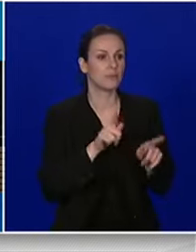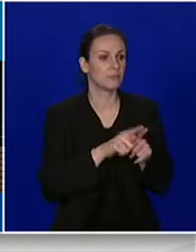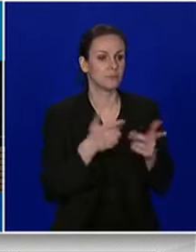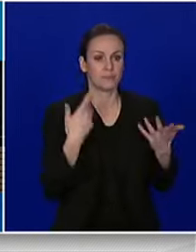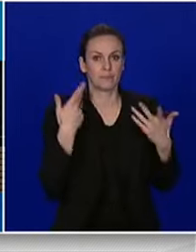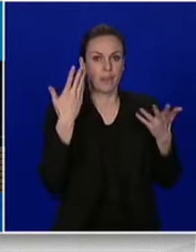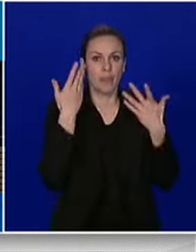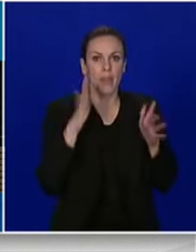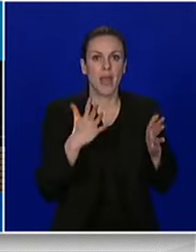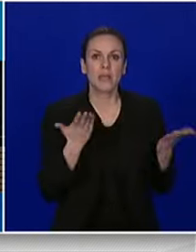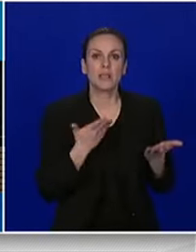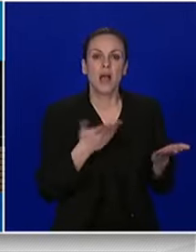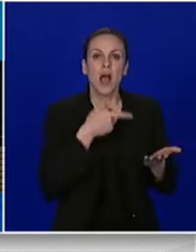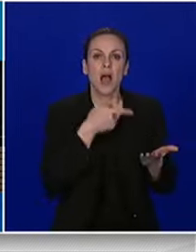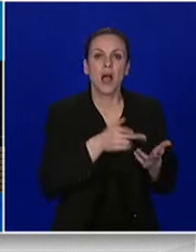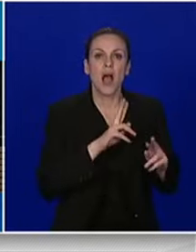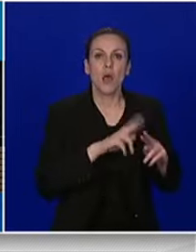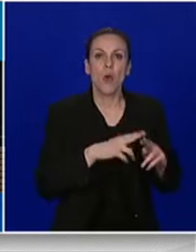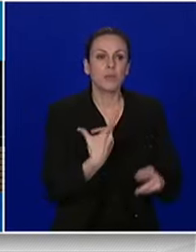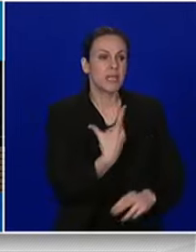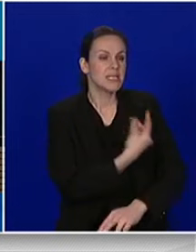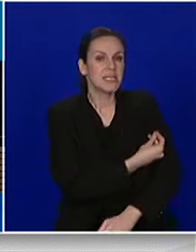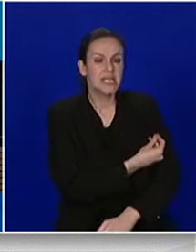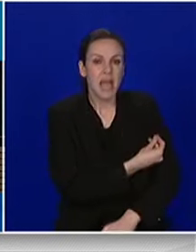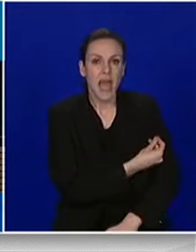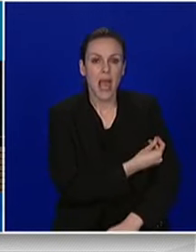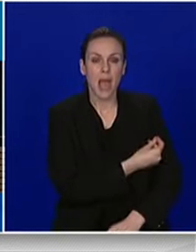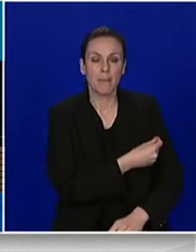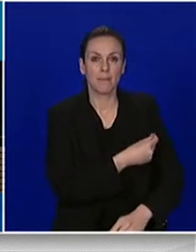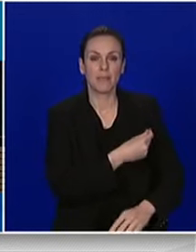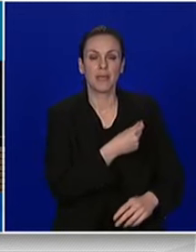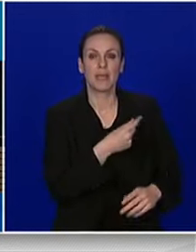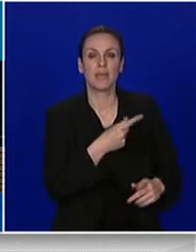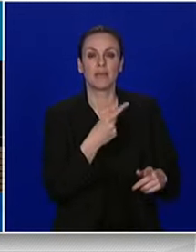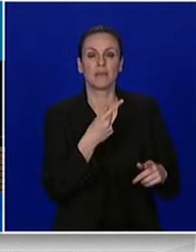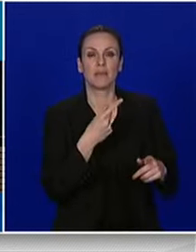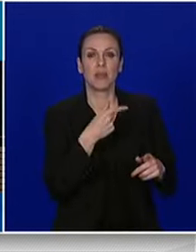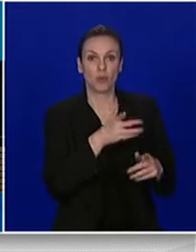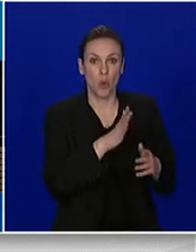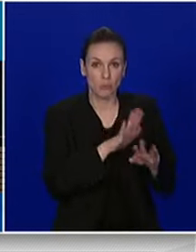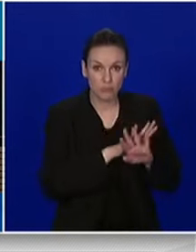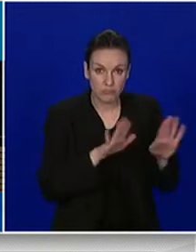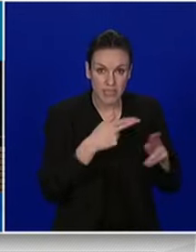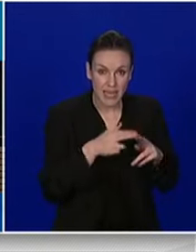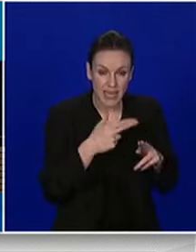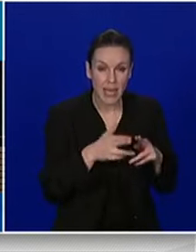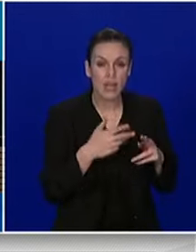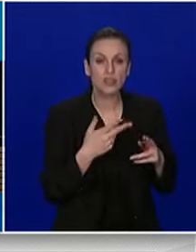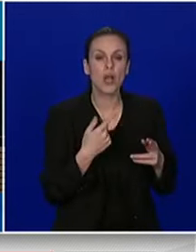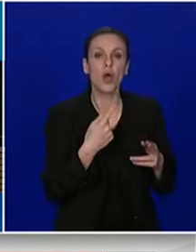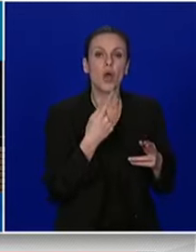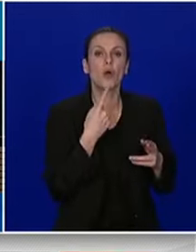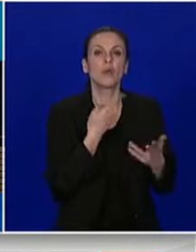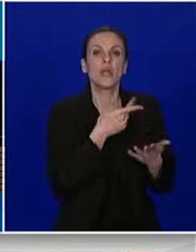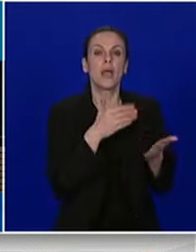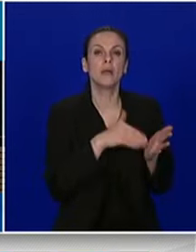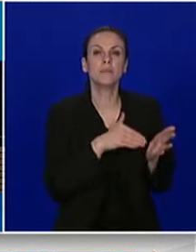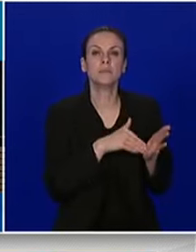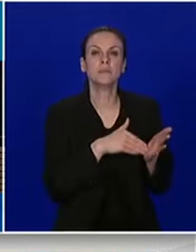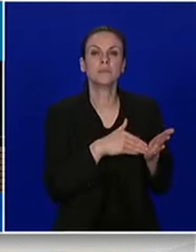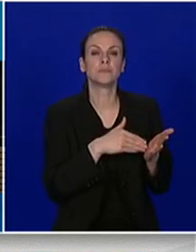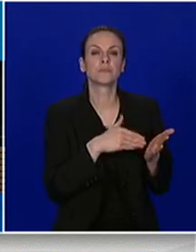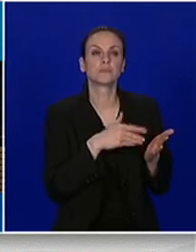koji način će funkcionirati cijepljenje, je li to u potpunosti riješeno, od koga zapravo trebaju očekivati